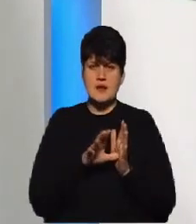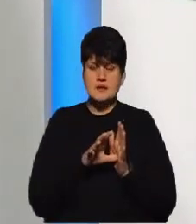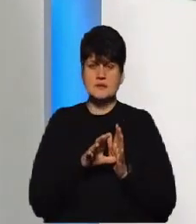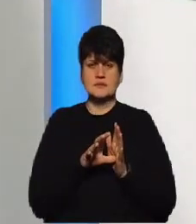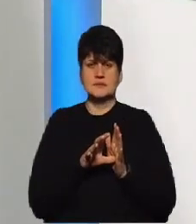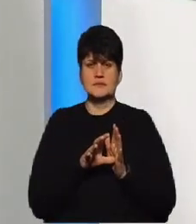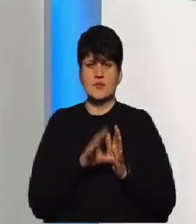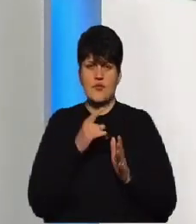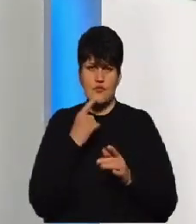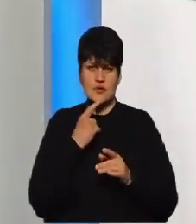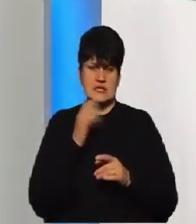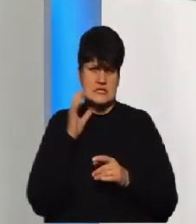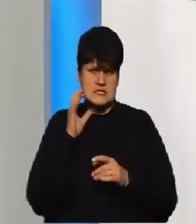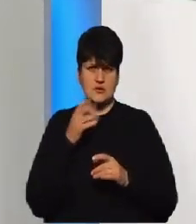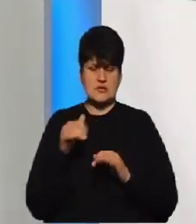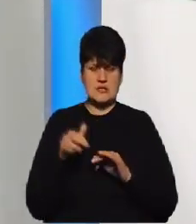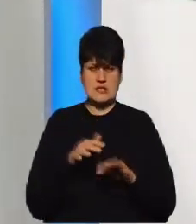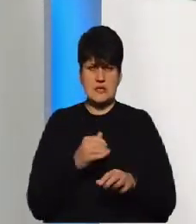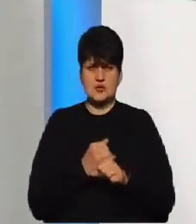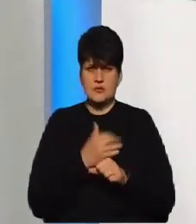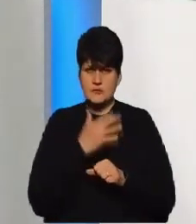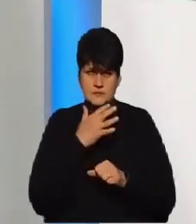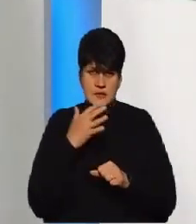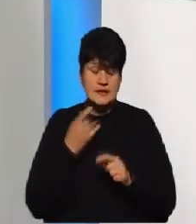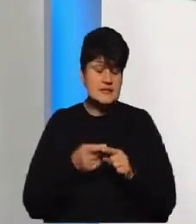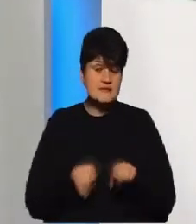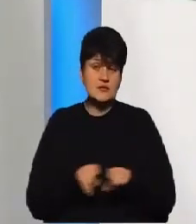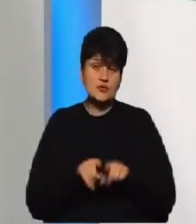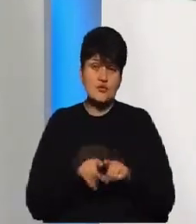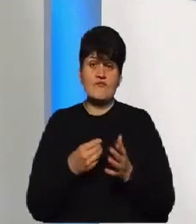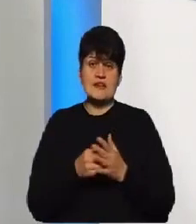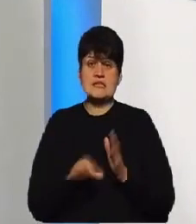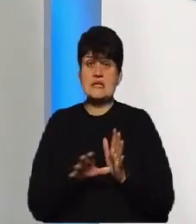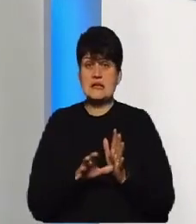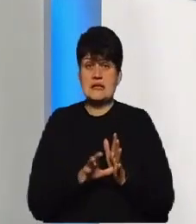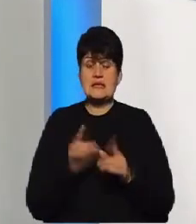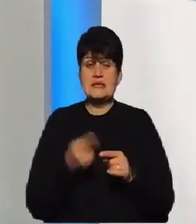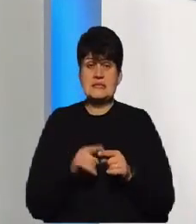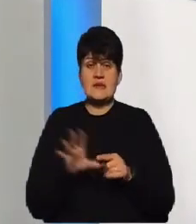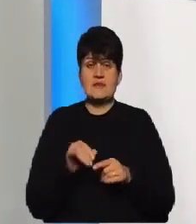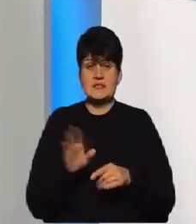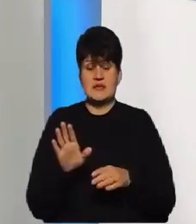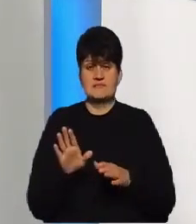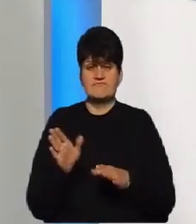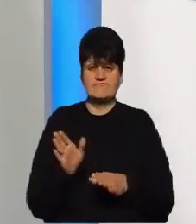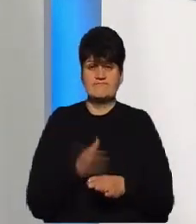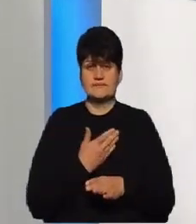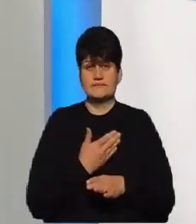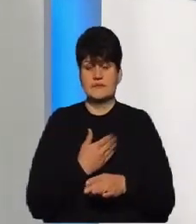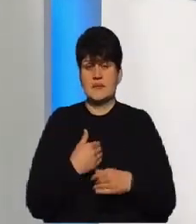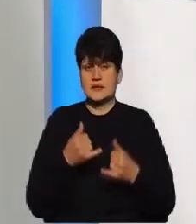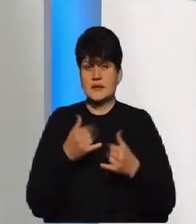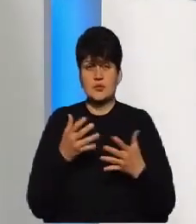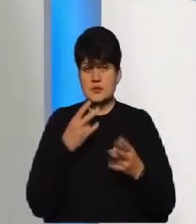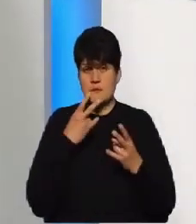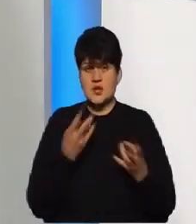досить серйозних таких заходів зроблено, але це все одно вартість електроенергії, це все знівелювало, тобто ми не можемо бачити якусь